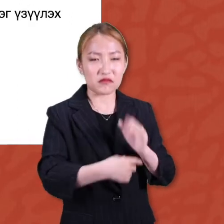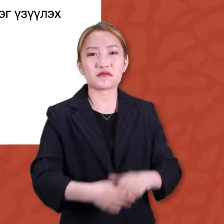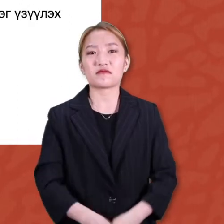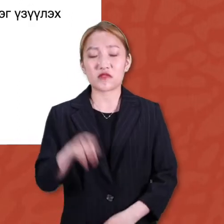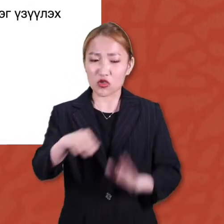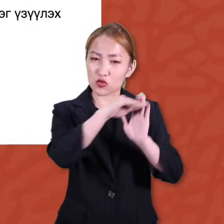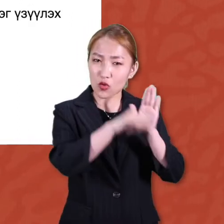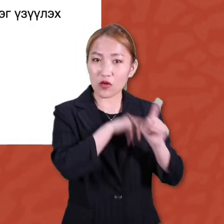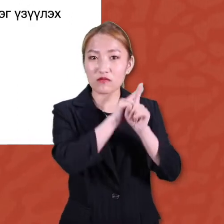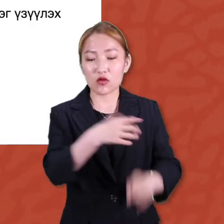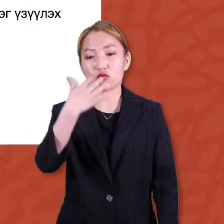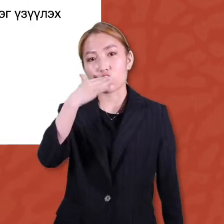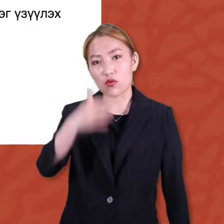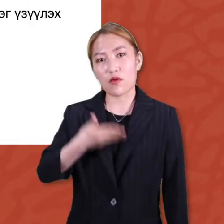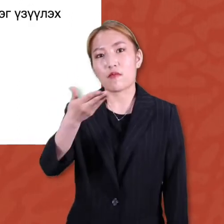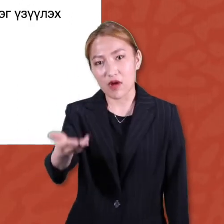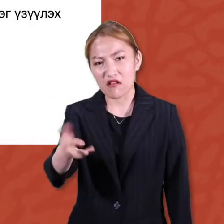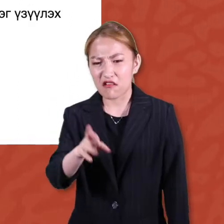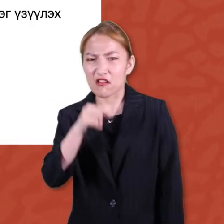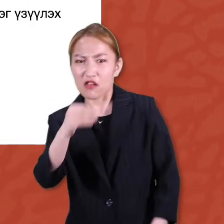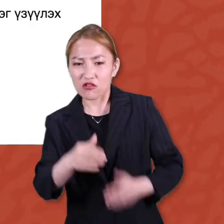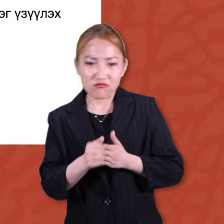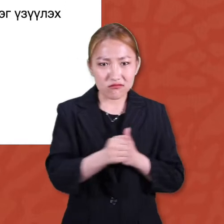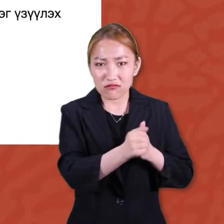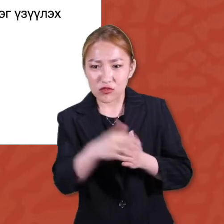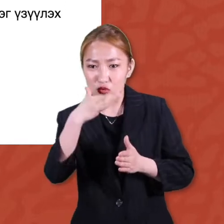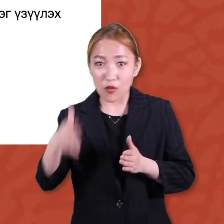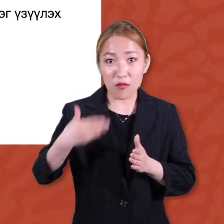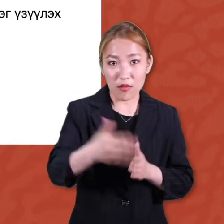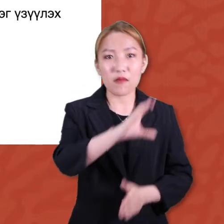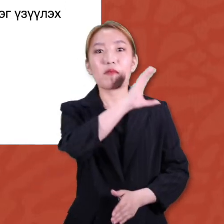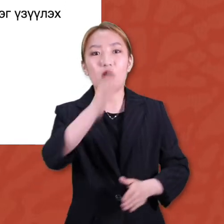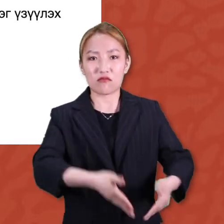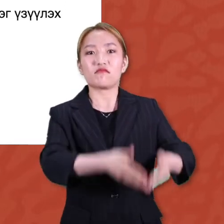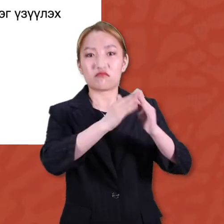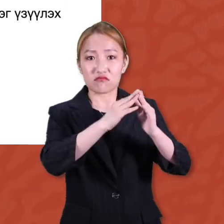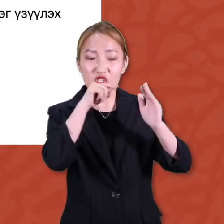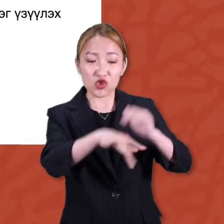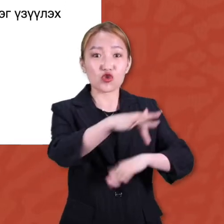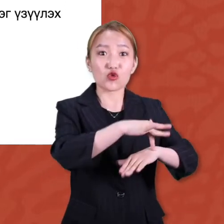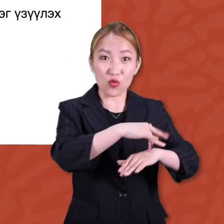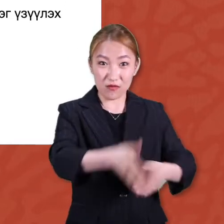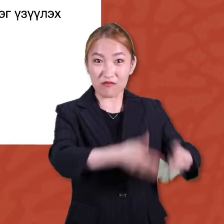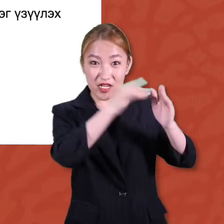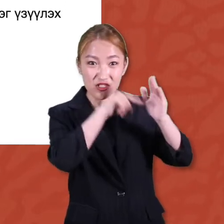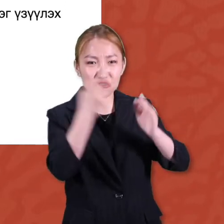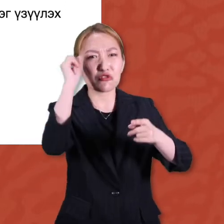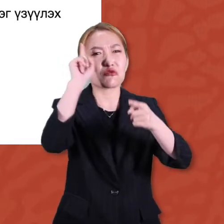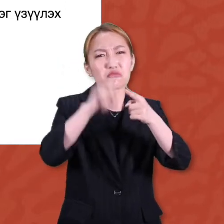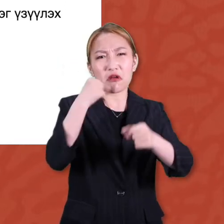Уг журмаар зөвлөгөө өгөх, чиглүүлэх төвийг байгуулдаг. Эдгээр төвүүд нь дараах